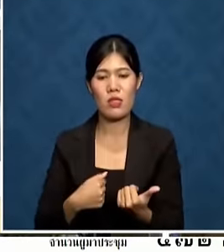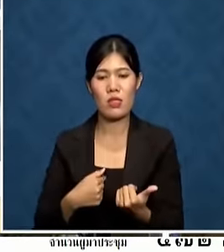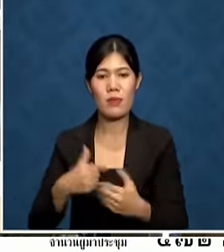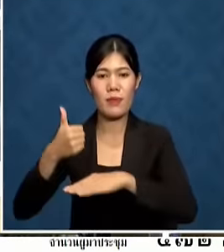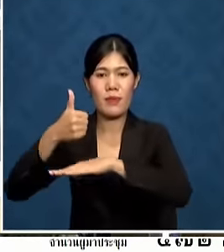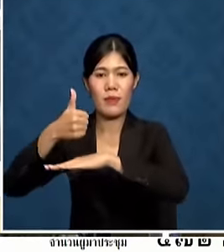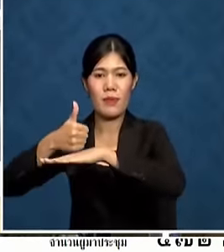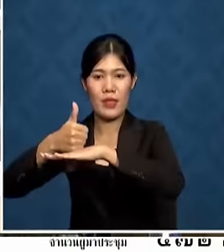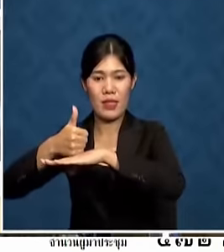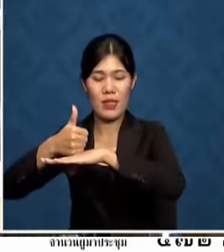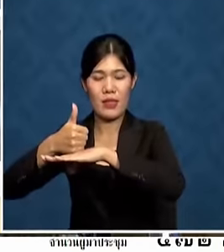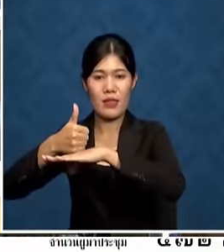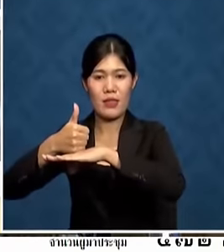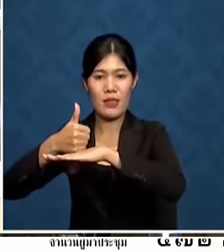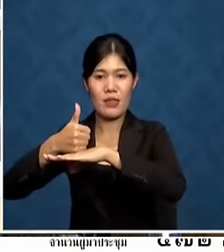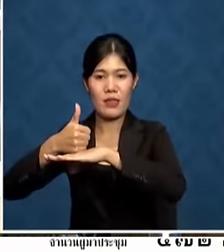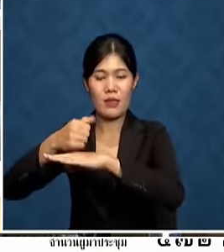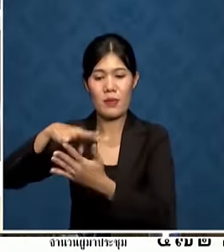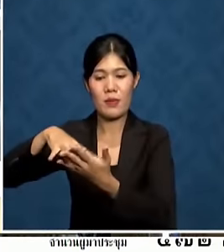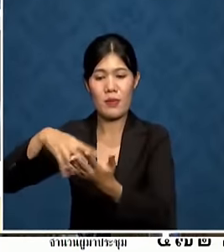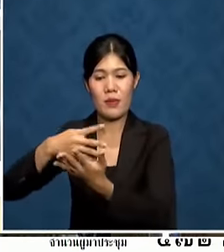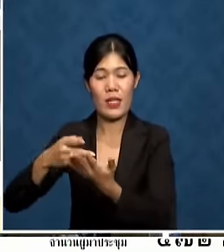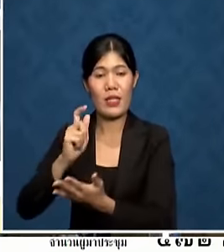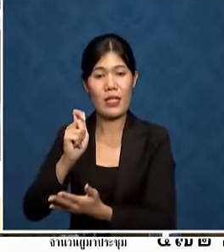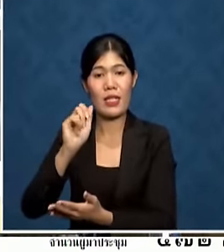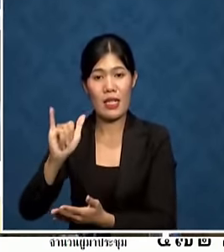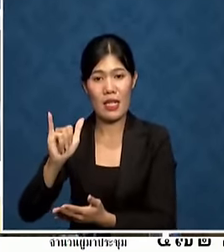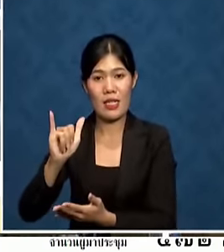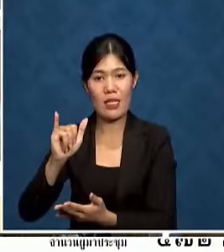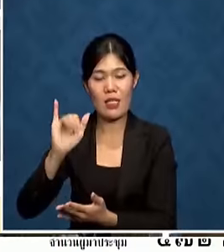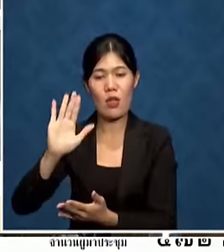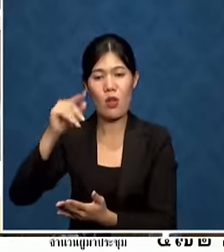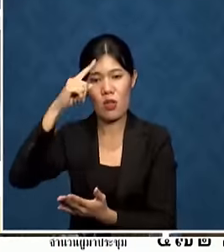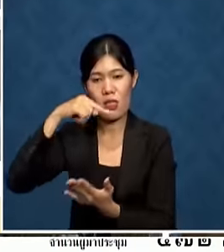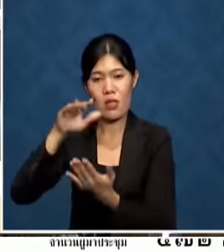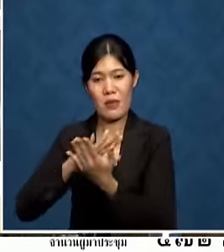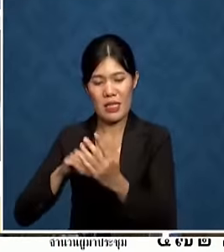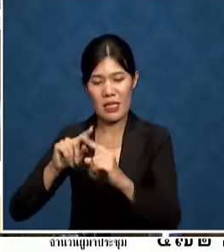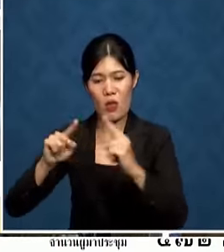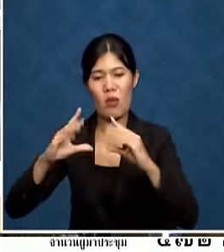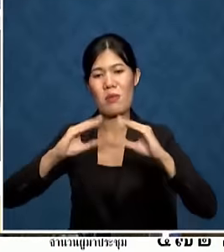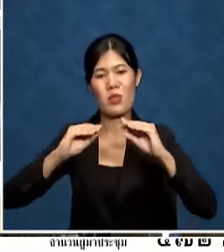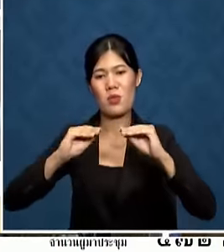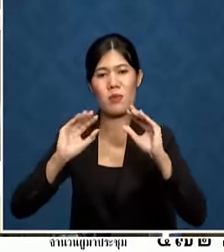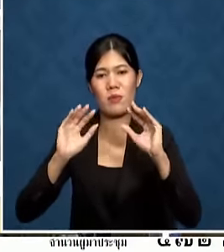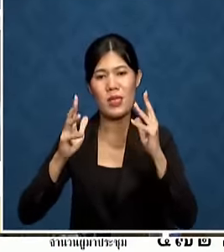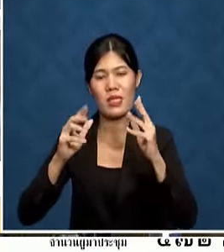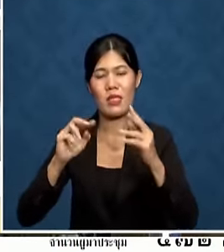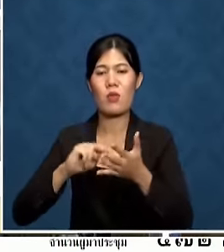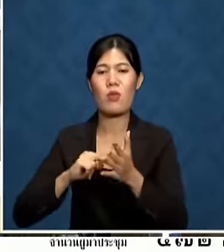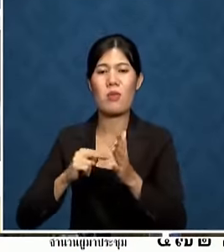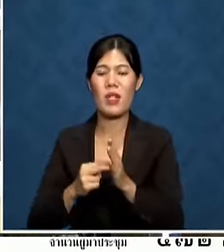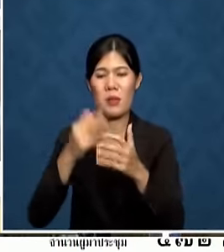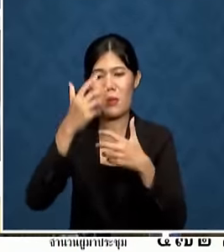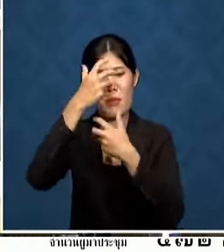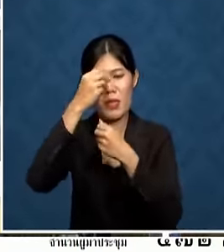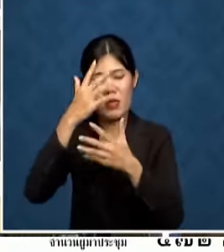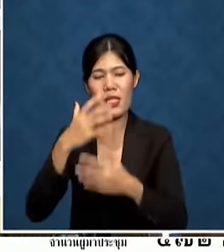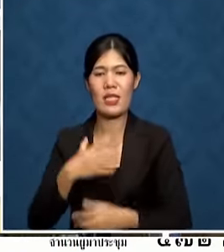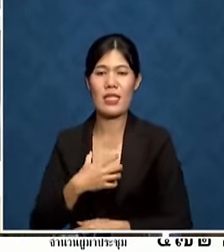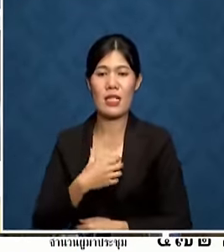AIแห่งชาติแต่ไม่เคยเรียกประชุมสักครั้งก็สะท้อนถึงความละเเลยอีกเช่นกันดังนั้นจะให้เราหวังว่าท่านจริงจังกับการ